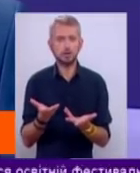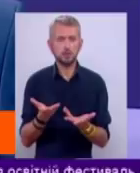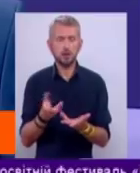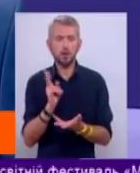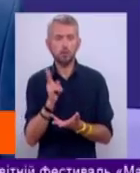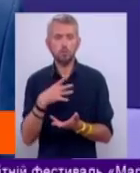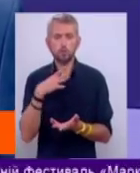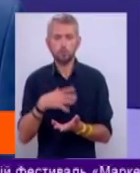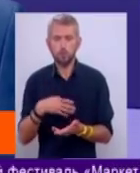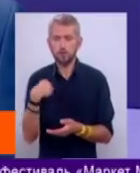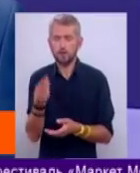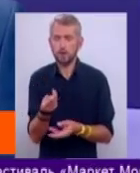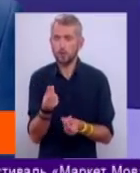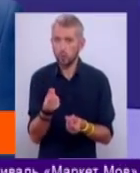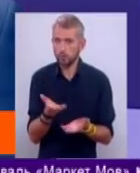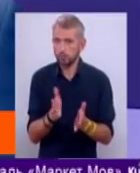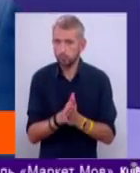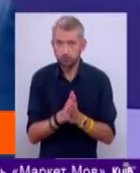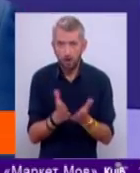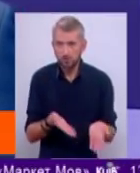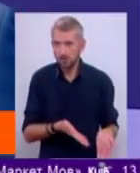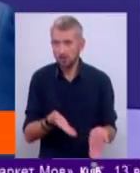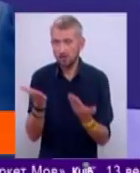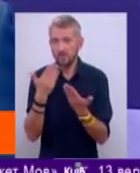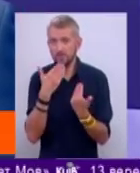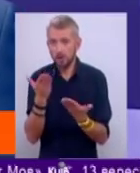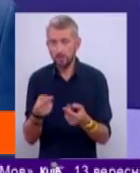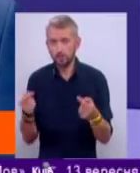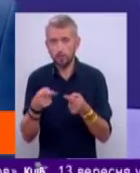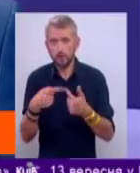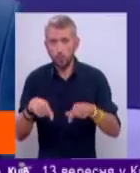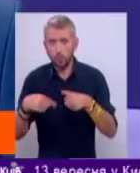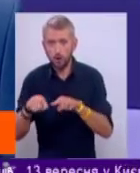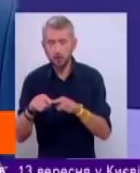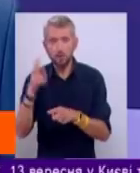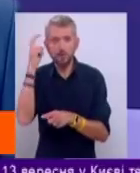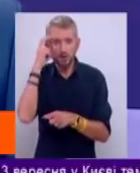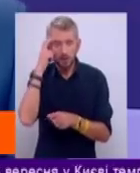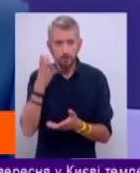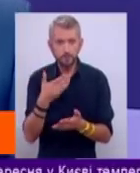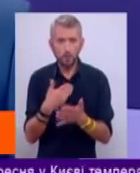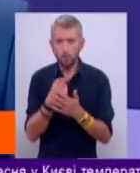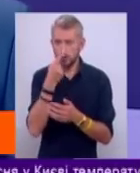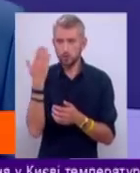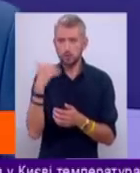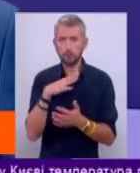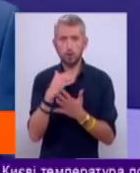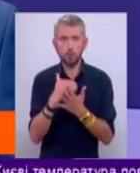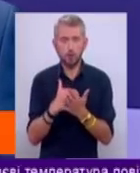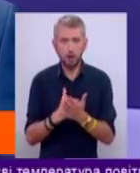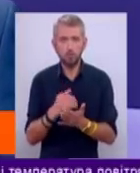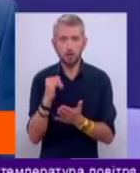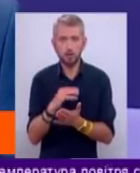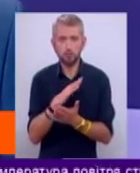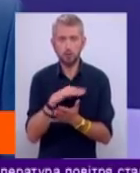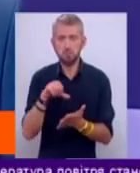якому доводилося давати гроші, будь ласка, звертайтеся у відповідні органи. В Києві, ось ми нещодавно робили програму і відповідно